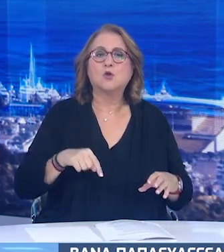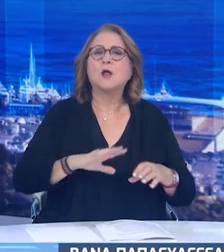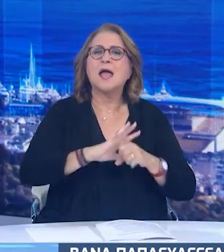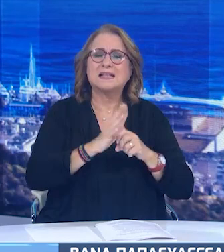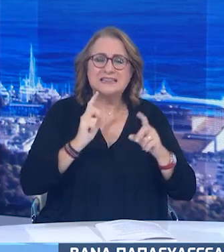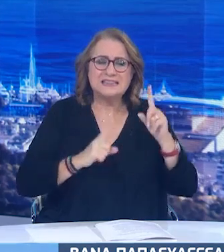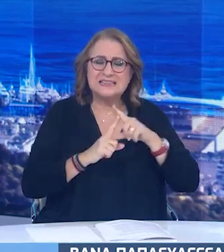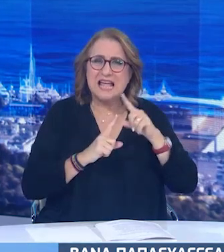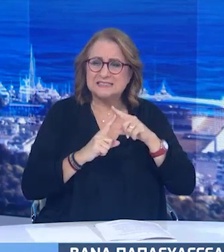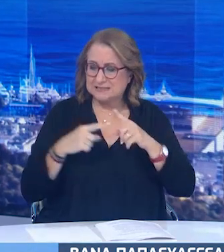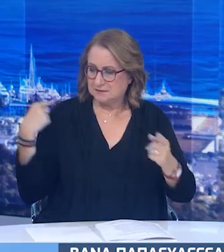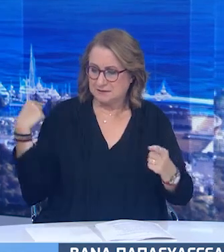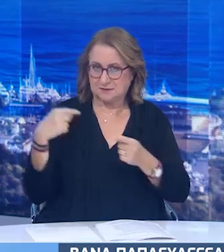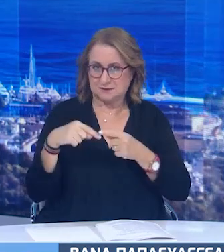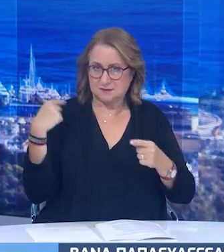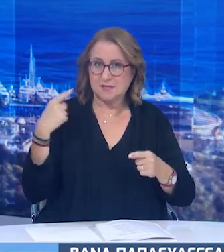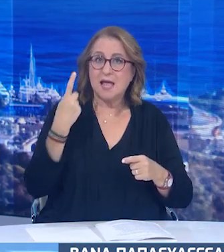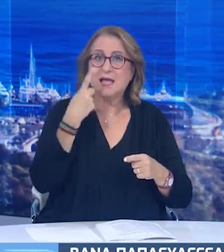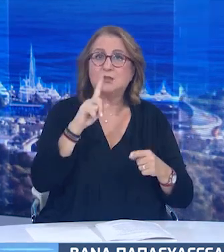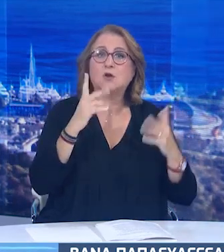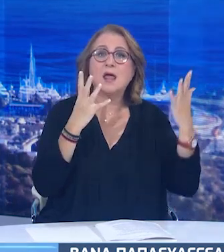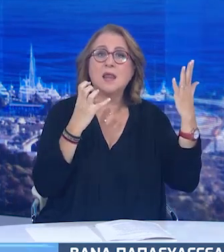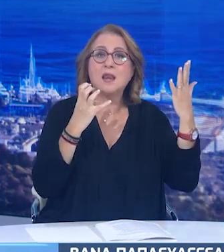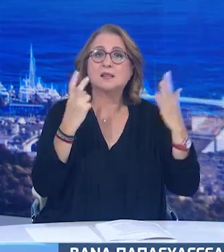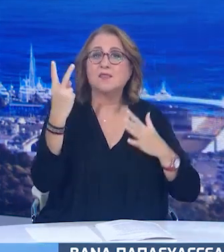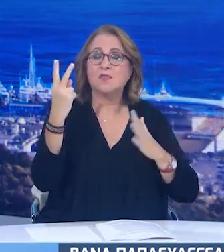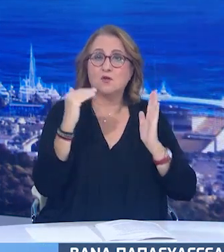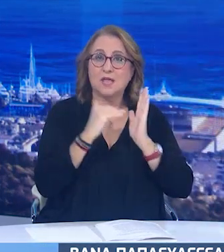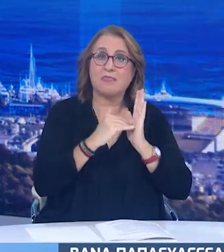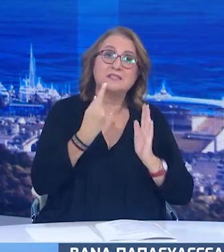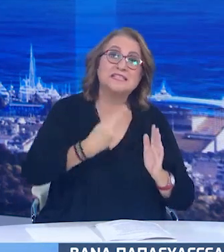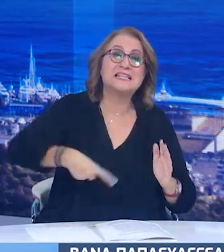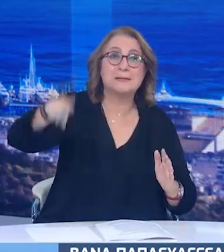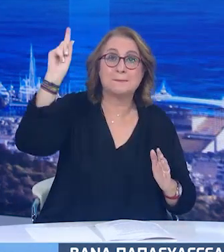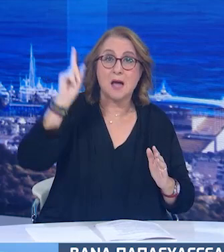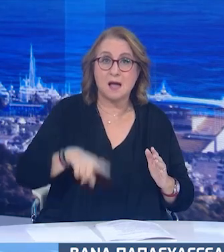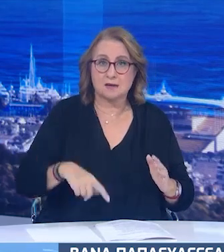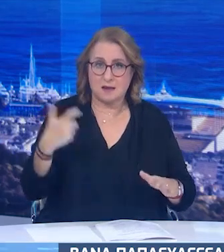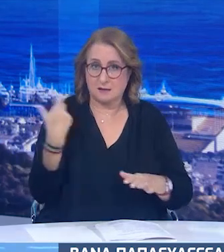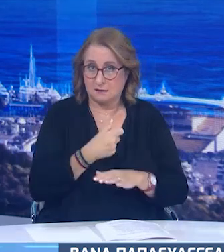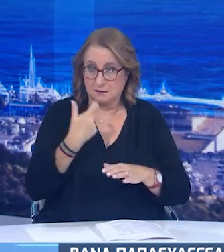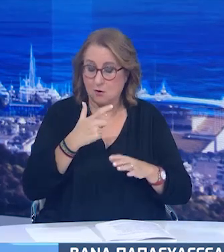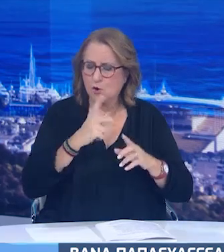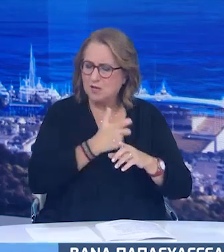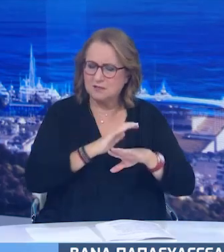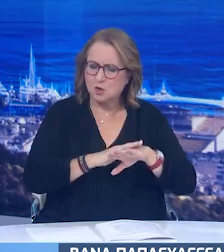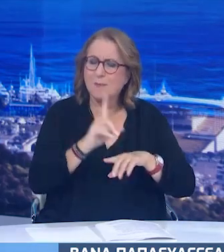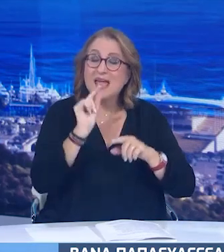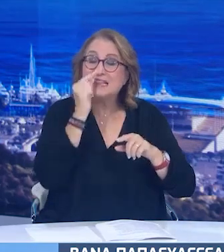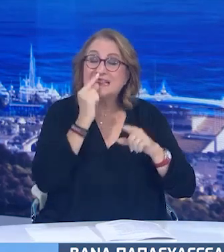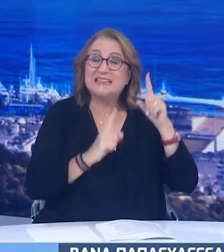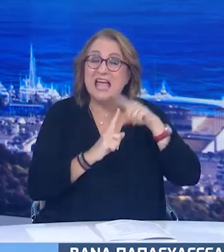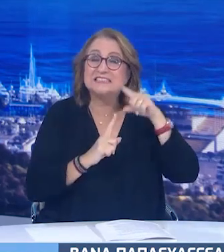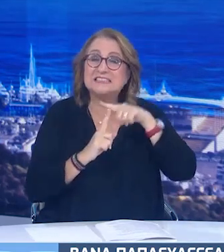εργαστηριακών τεστ που έγιναν αυτή τη βδομάδα έφτασε τις 192.000 ανά μέρα και ο δείκτης θετικότητας μειώθηκε περίπου